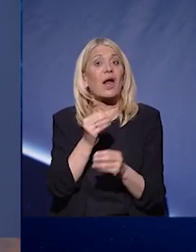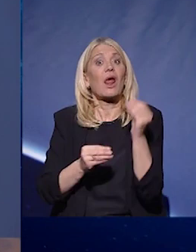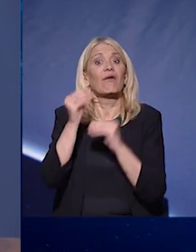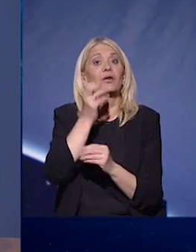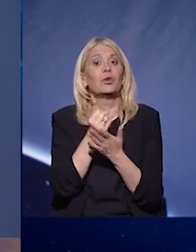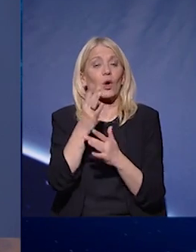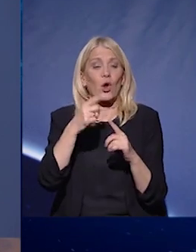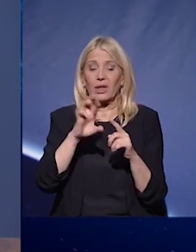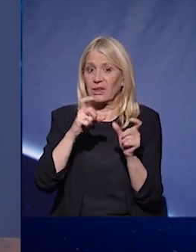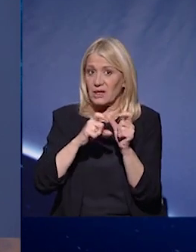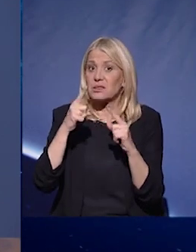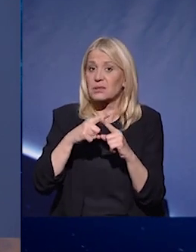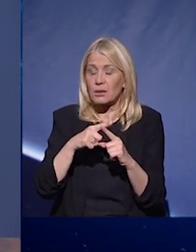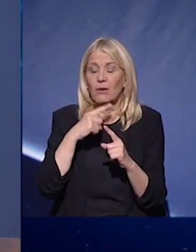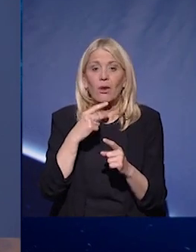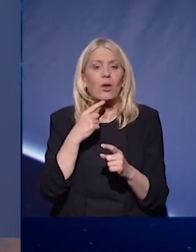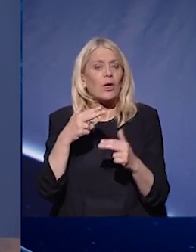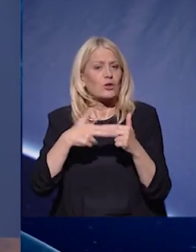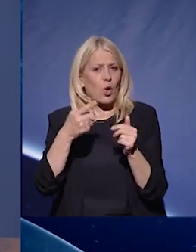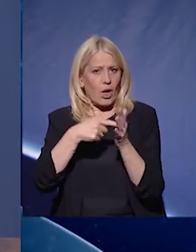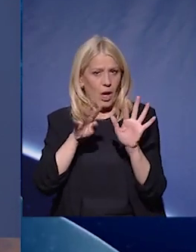broj testiranih, skoro